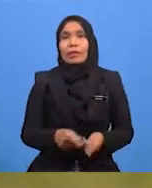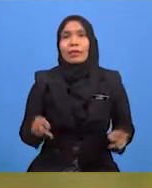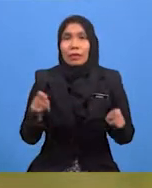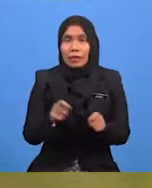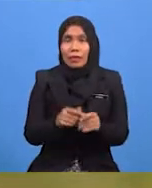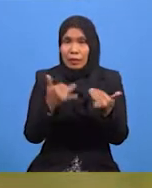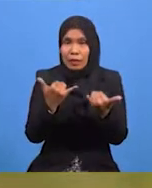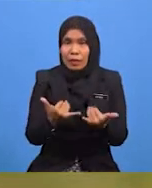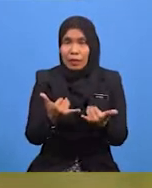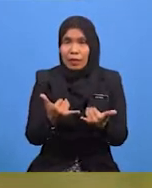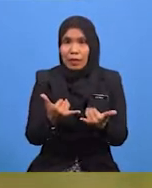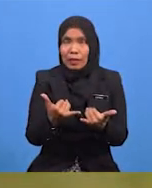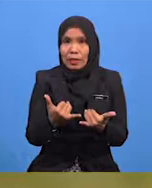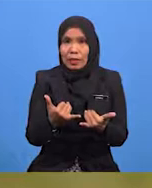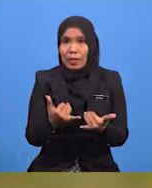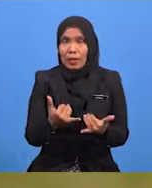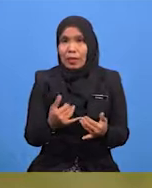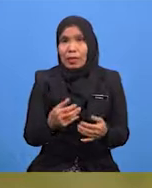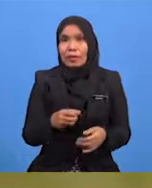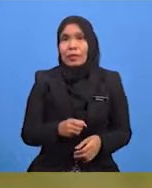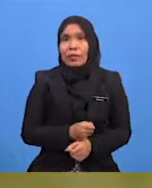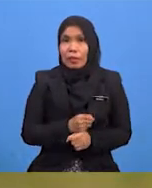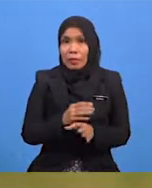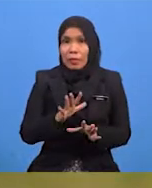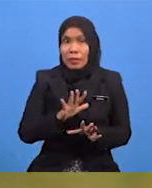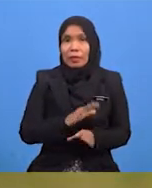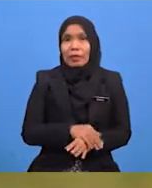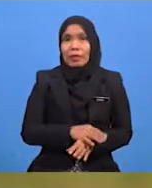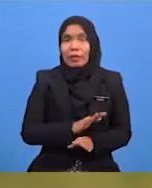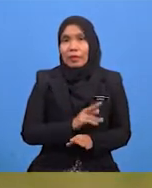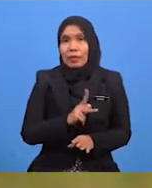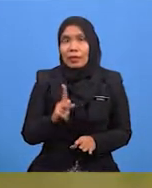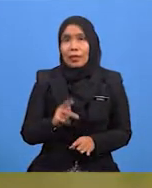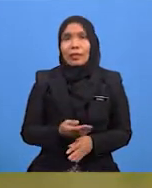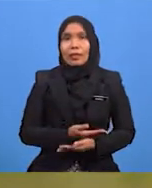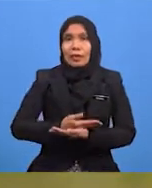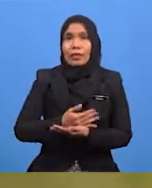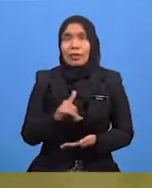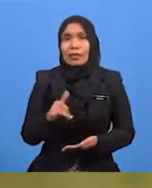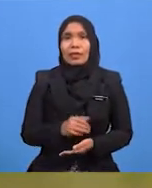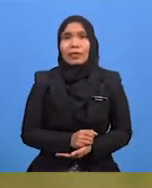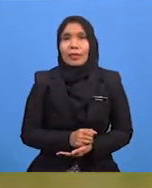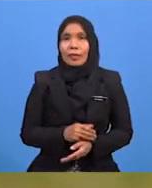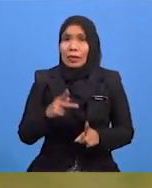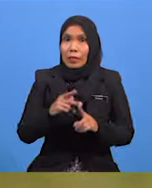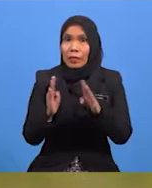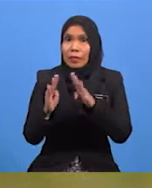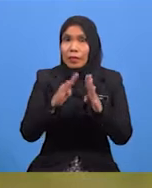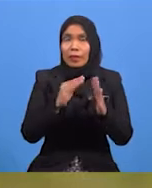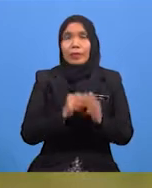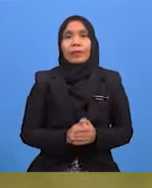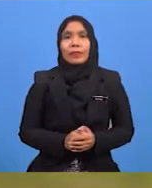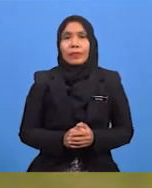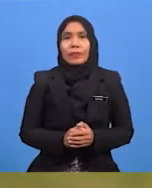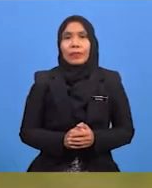anak itu berhijrah ke bandar bagi melanjutkan pelajaran di sana. Oleh